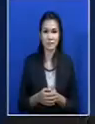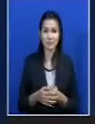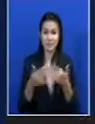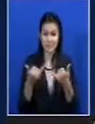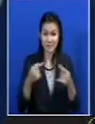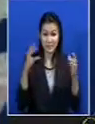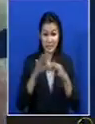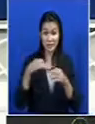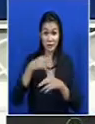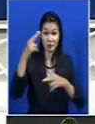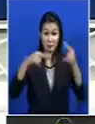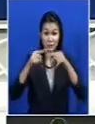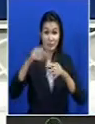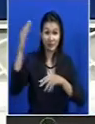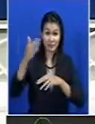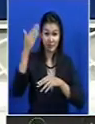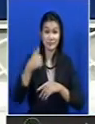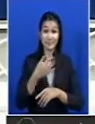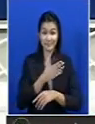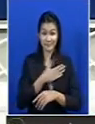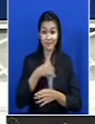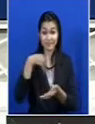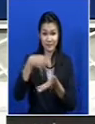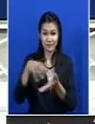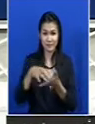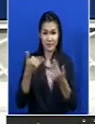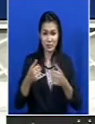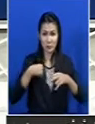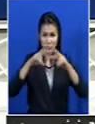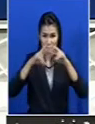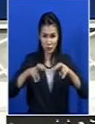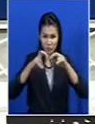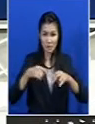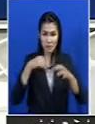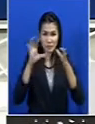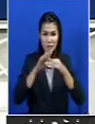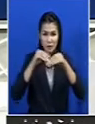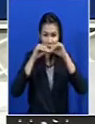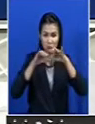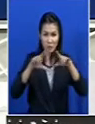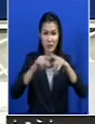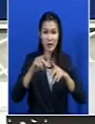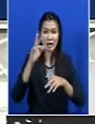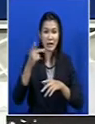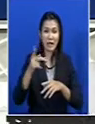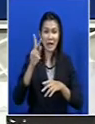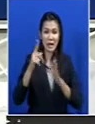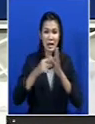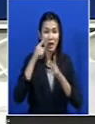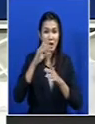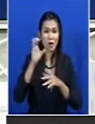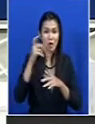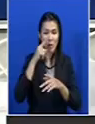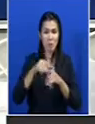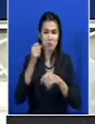เดี๋ยวเวลาของการตรวจสอบสภาพอากาศในนาวิทยากับผมมิติพันธ์นะครับเริ่มต้นกันด้วยผลวิจัยออกมาระบุนะครับว่าการปล่อยก๊าซคาร์บอนไดออกไซด์สูงสุดในร